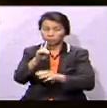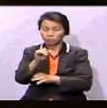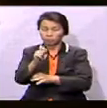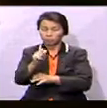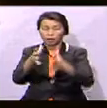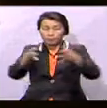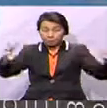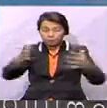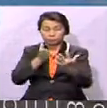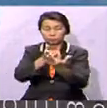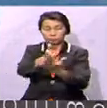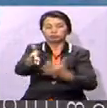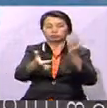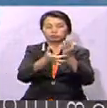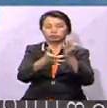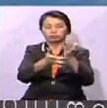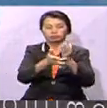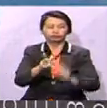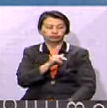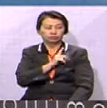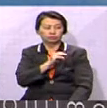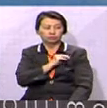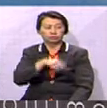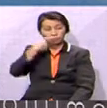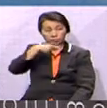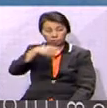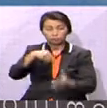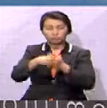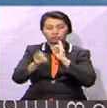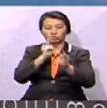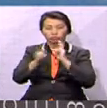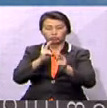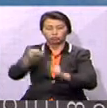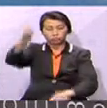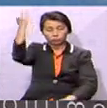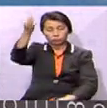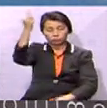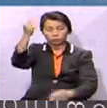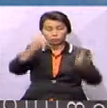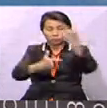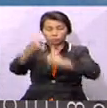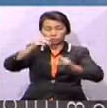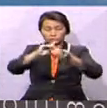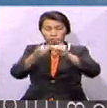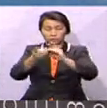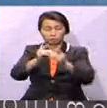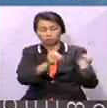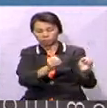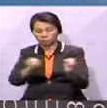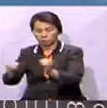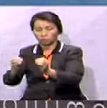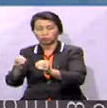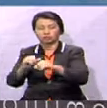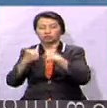besar dan akses kepada teknologi. Ketua Menteri berkata demikian dalam ucap pertama pada Forum Pelancongan Digital Anjuran Persatuan